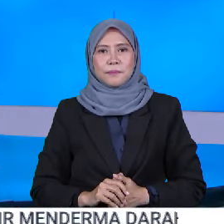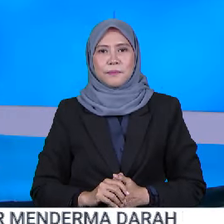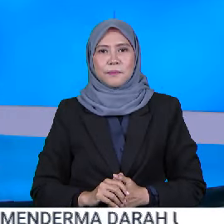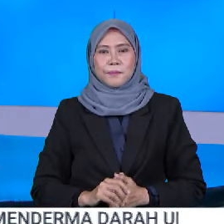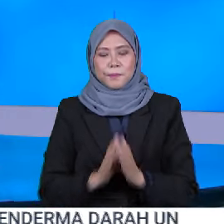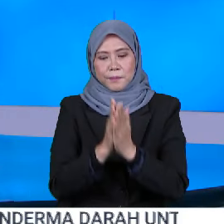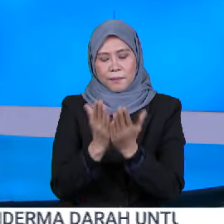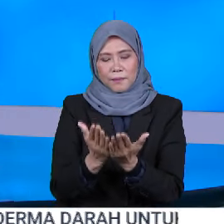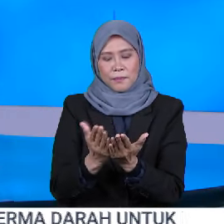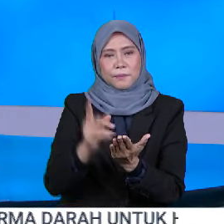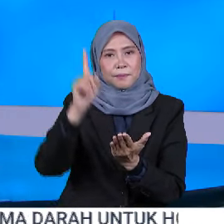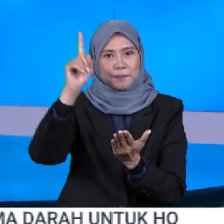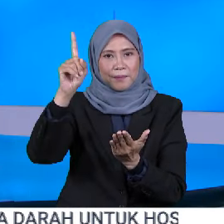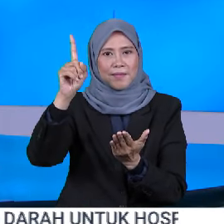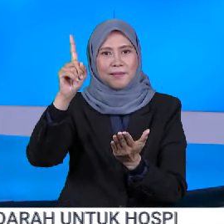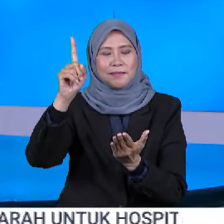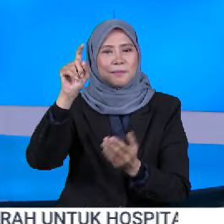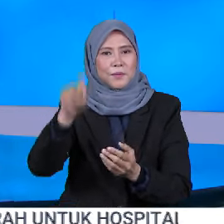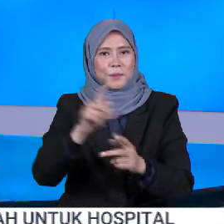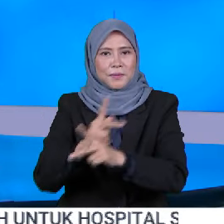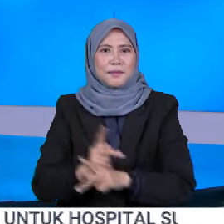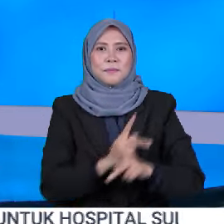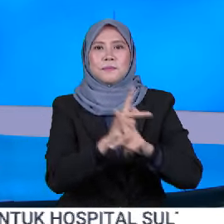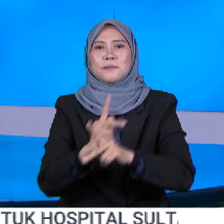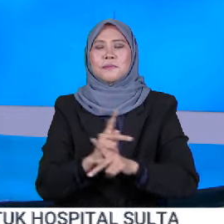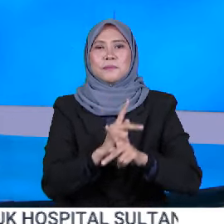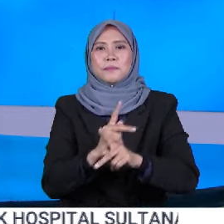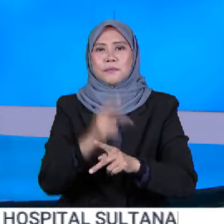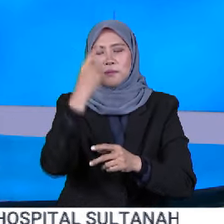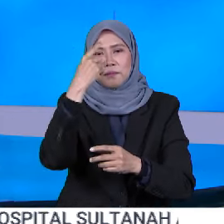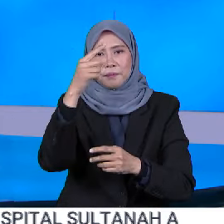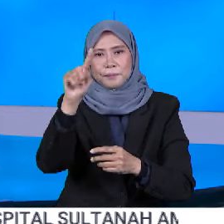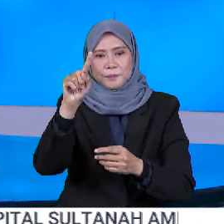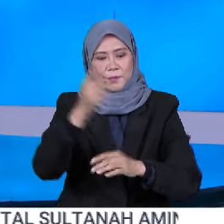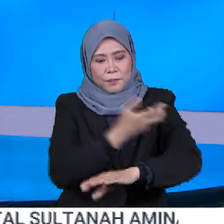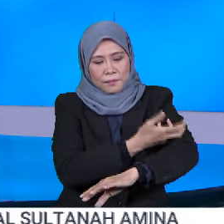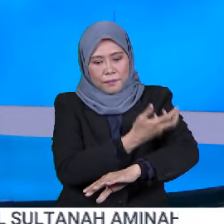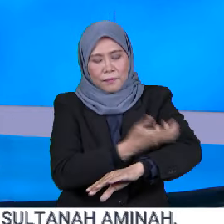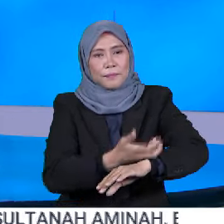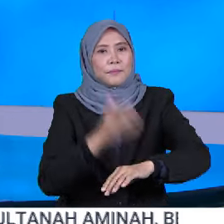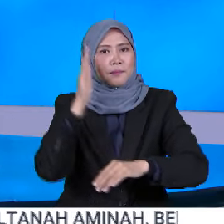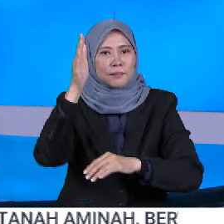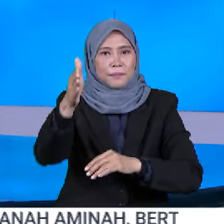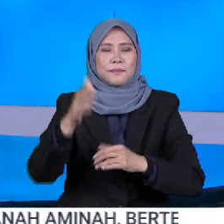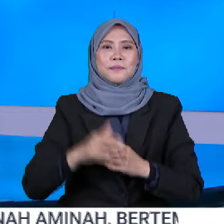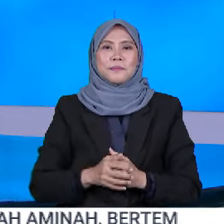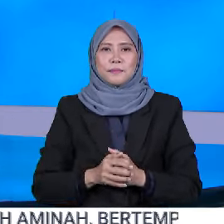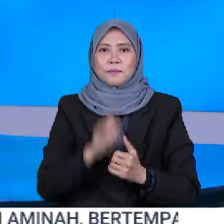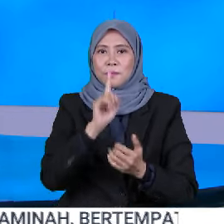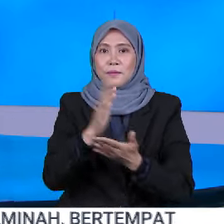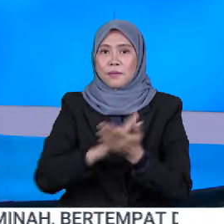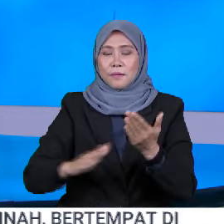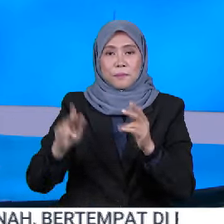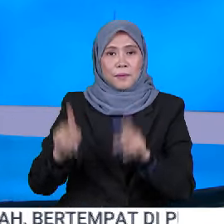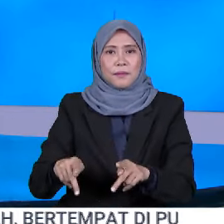Kitab suci Al-Quranul Karim perlu dipelihara sebaiknya untuk kemaslahatan generasi akan datang. Walaupun bagi sesetengah pihak